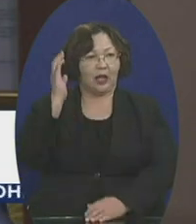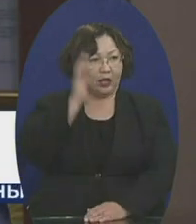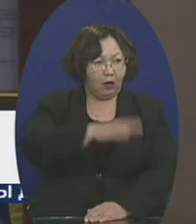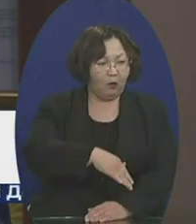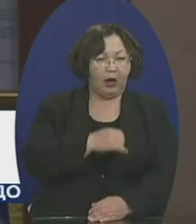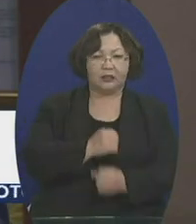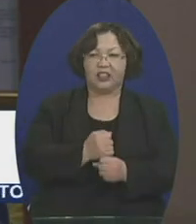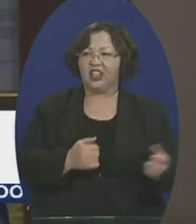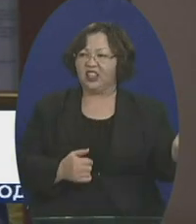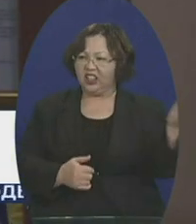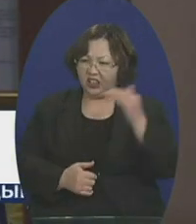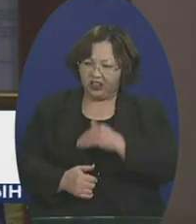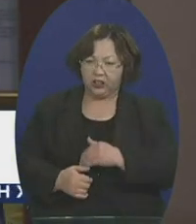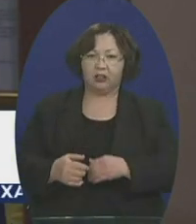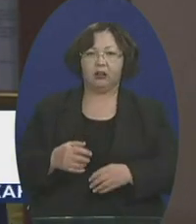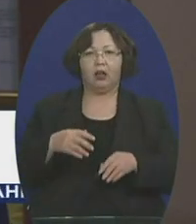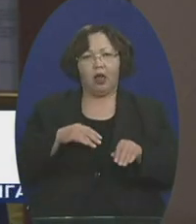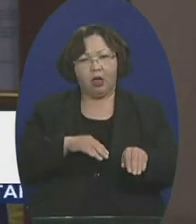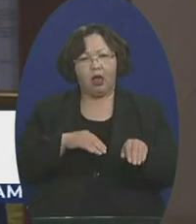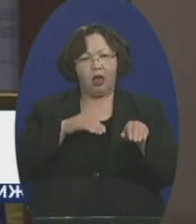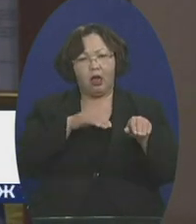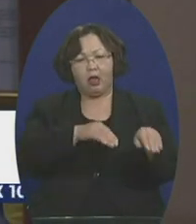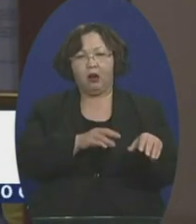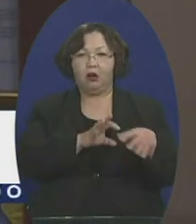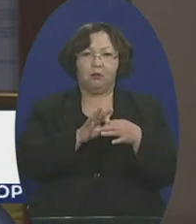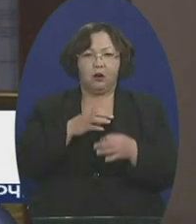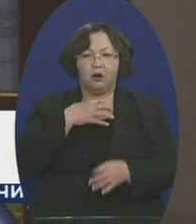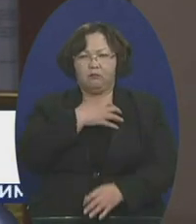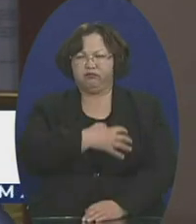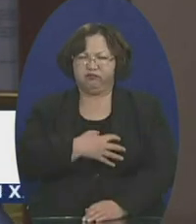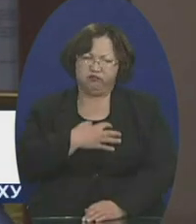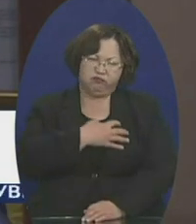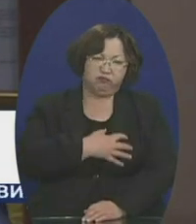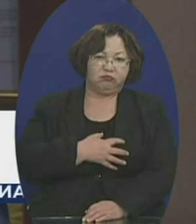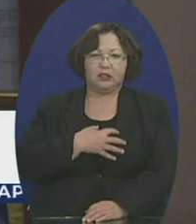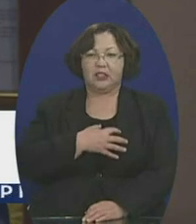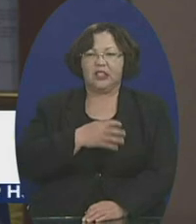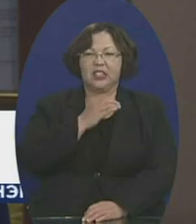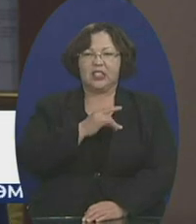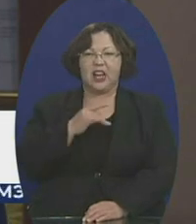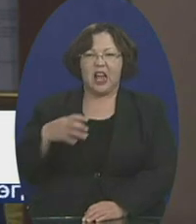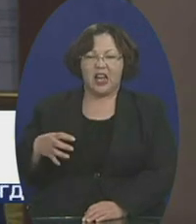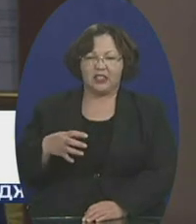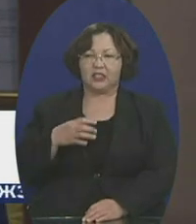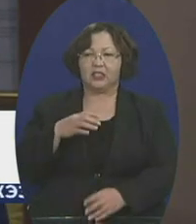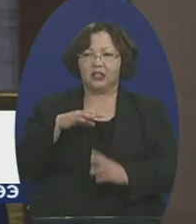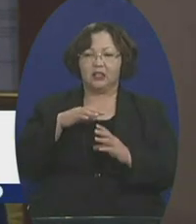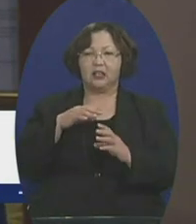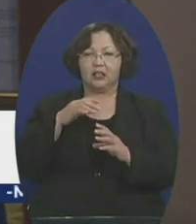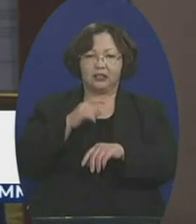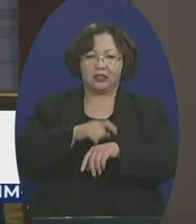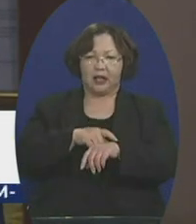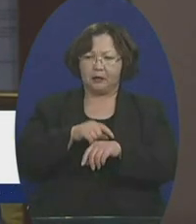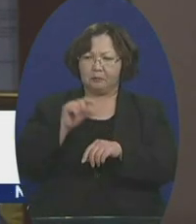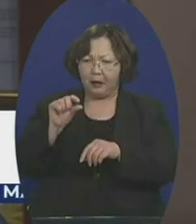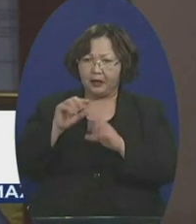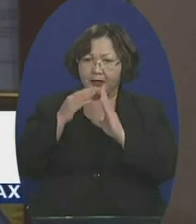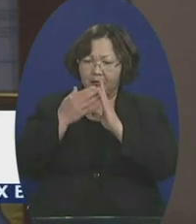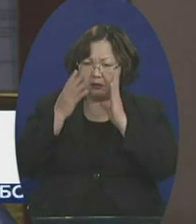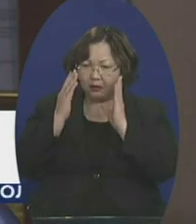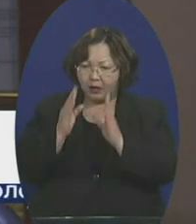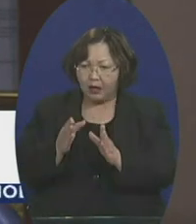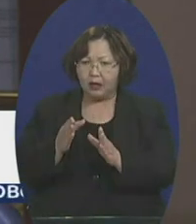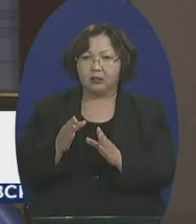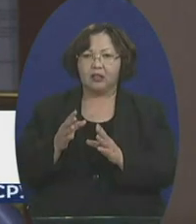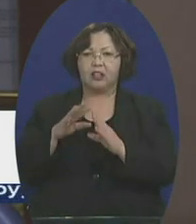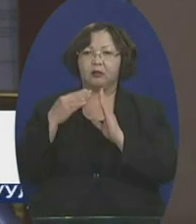дээр гарж байгаа стресс за тэгээ гэр бүлдээ зарцуулах цаг хугацаа ар гэрийн баланс ч гэдэг юм уу иймэрхүү